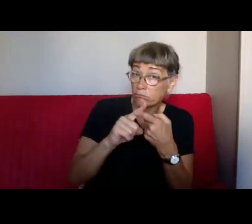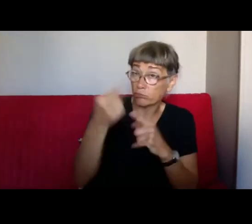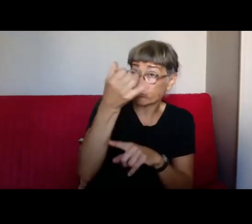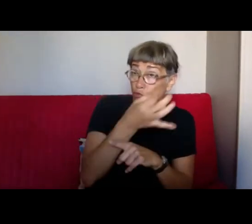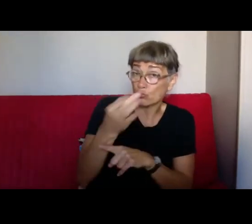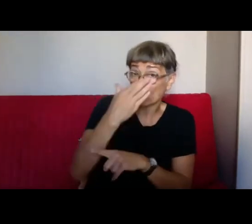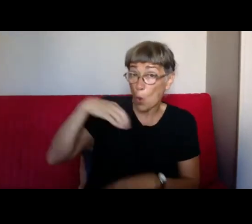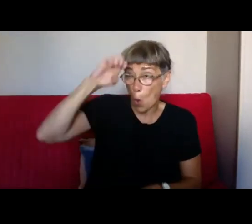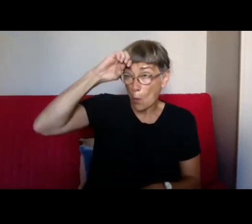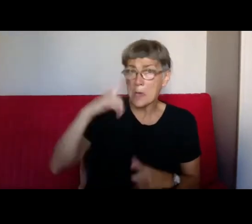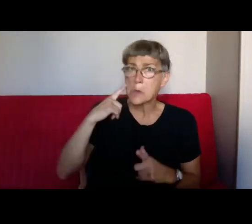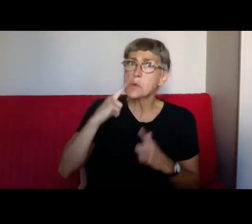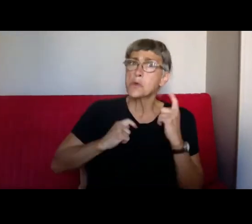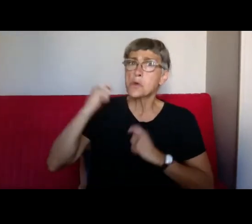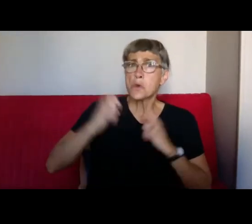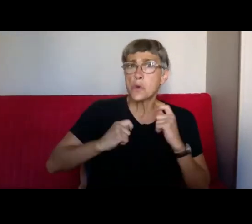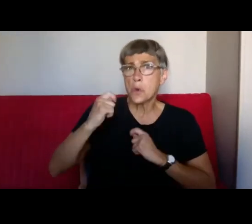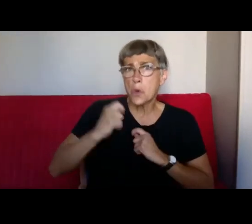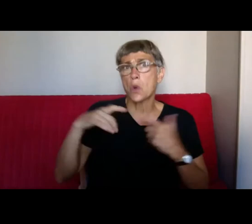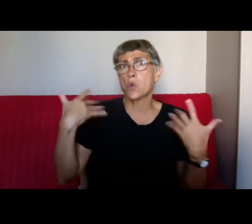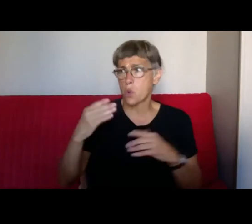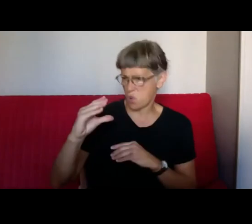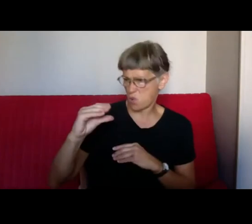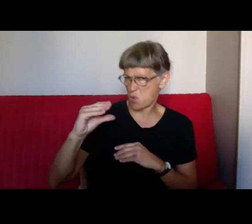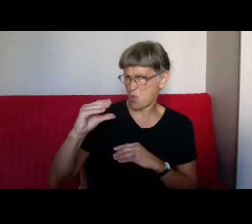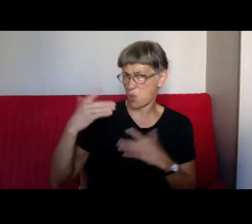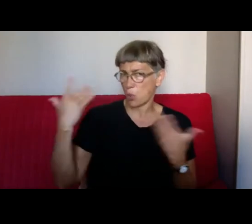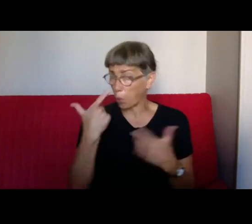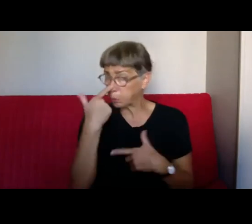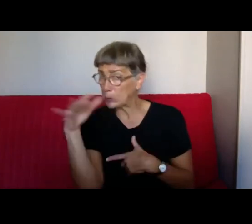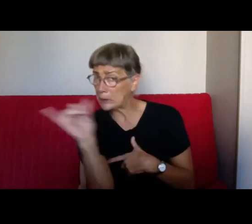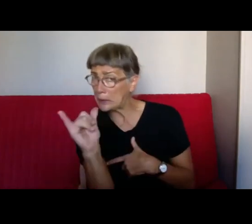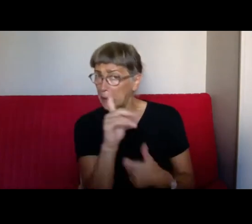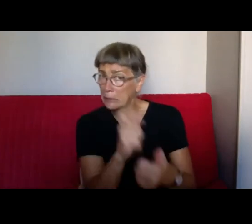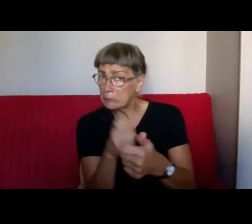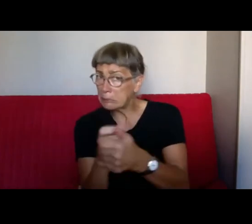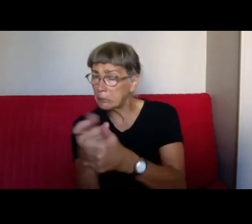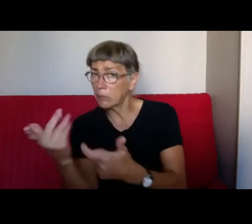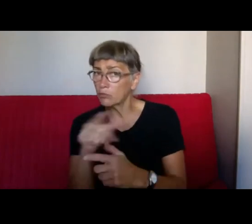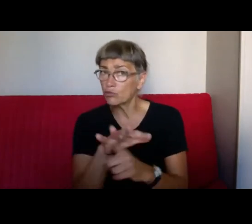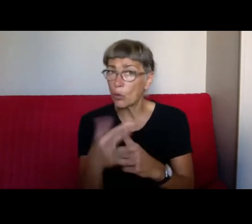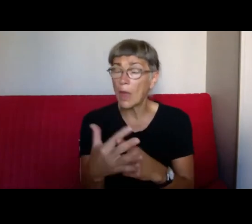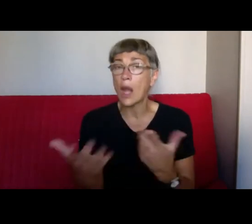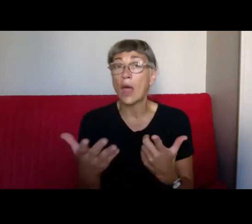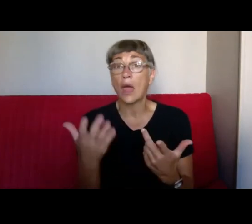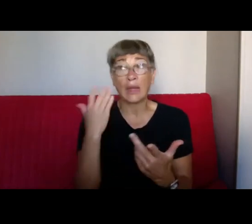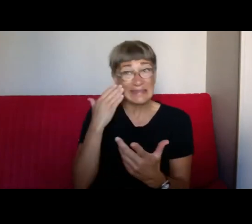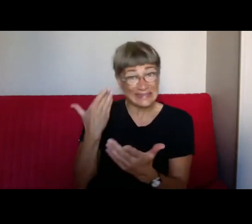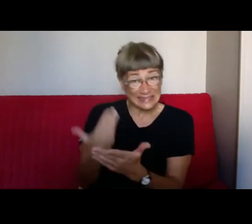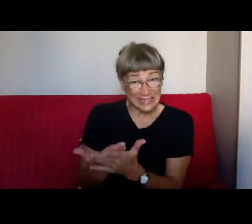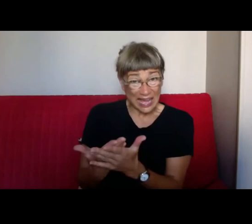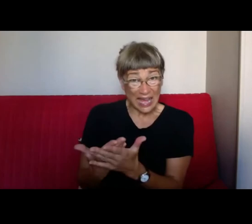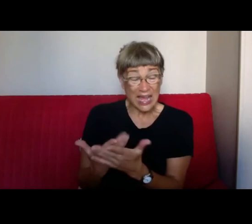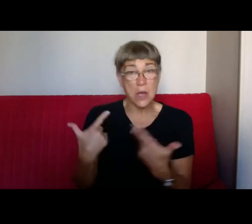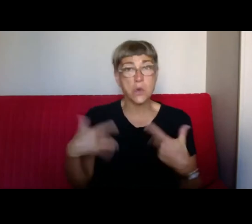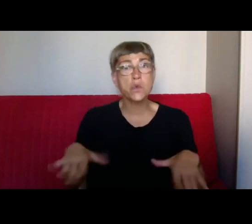sont alarmantes, tant au niveau des montants que de leur affectation aux lignes sociales. Et si on en reste à ce stade des négociations, je ne